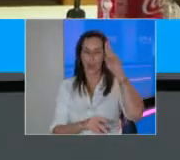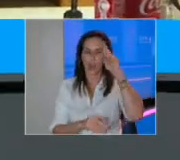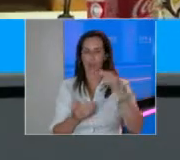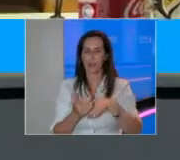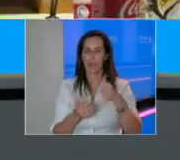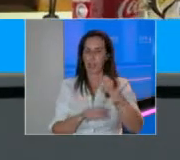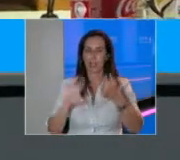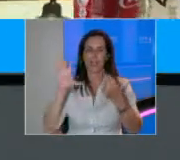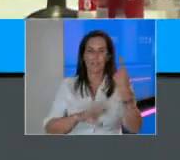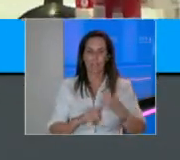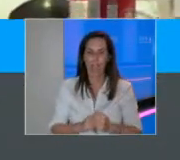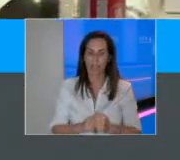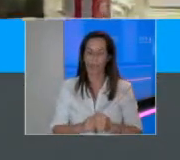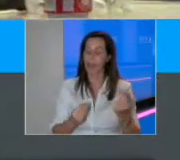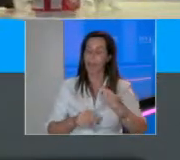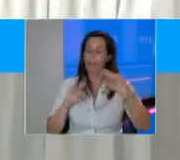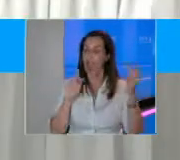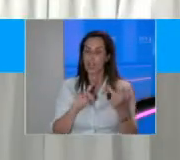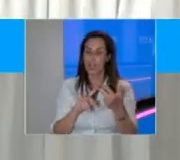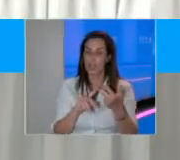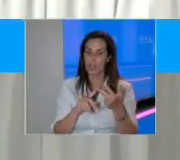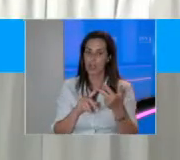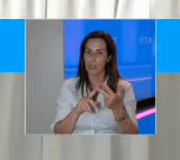להגיע ל-61. הדבר השלישי,